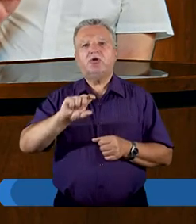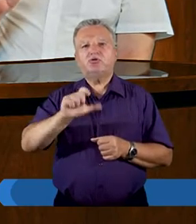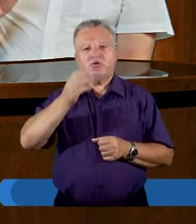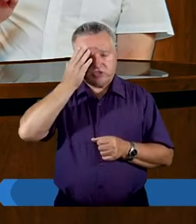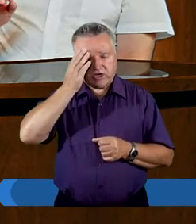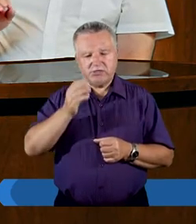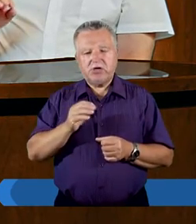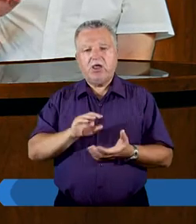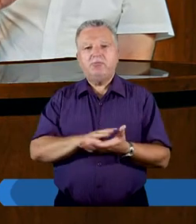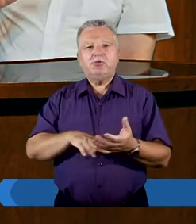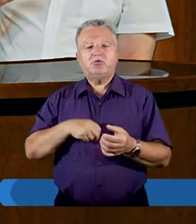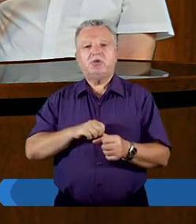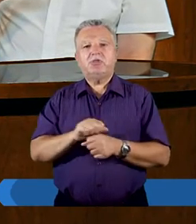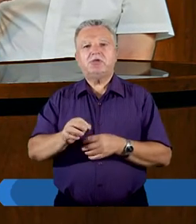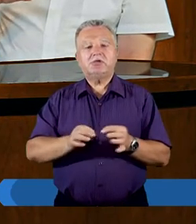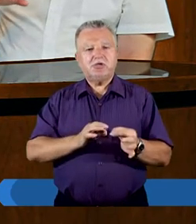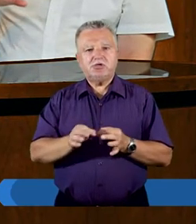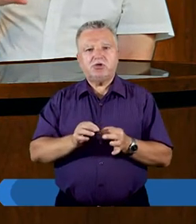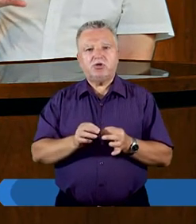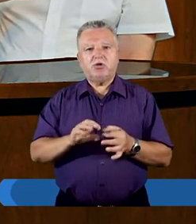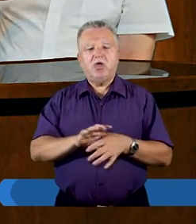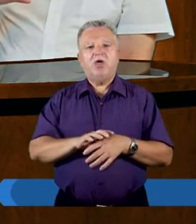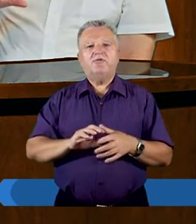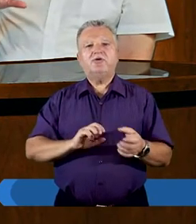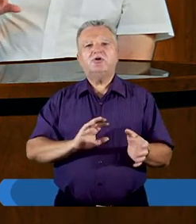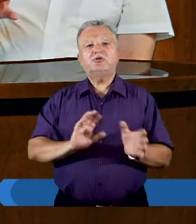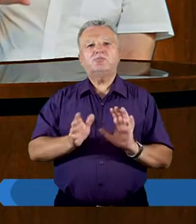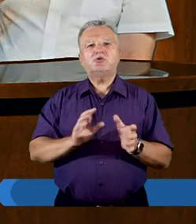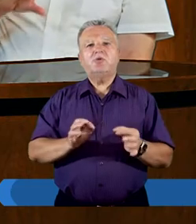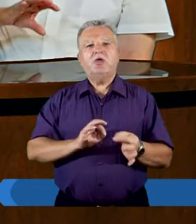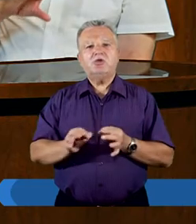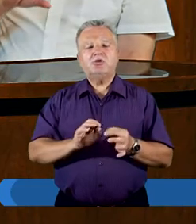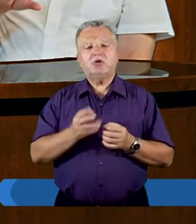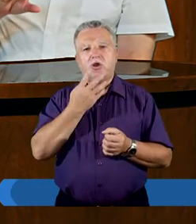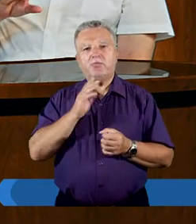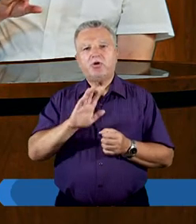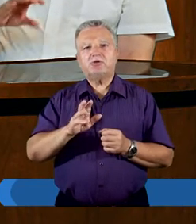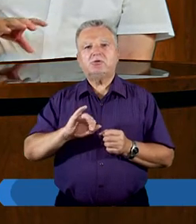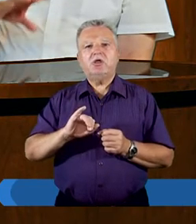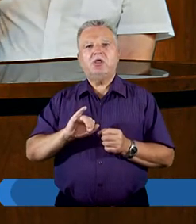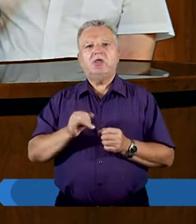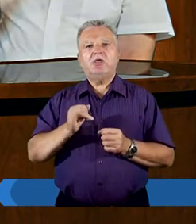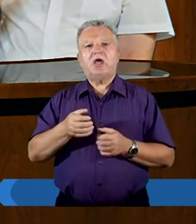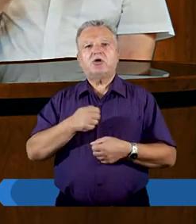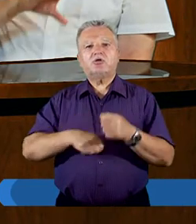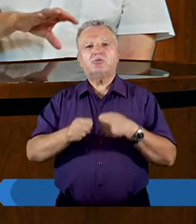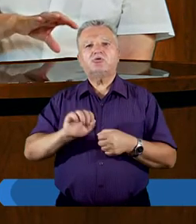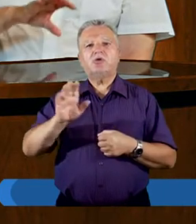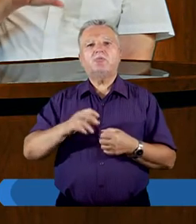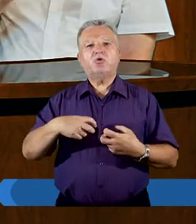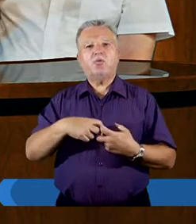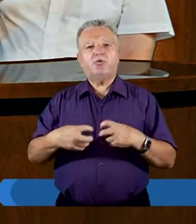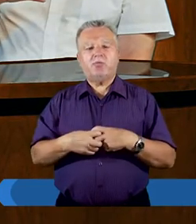jest historią i w sposób historyczny też pokazuje, jak następuje progres od czasów